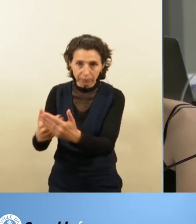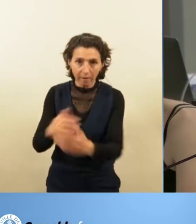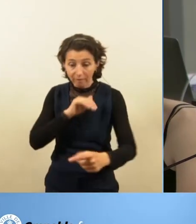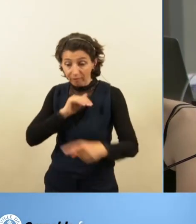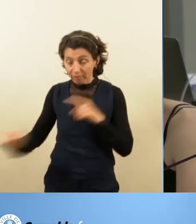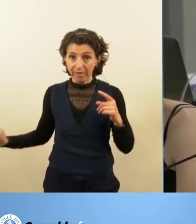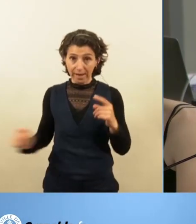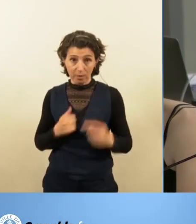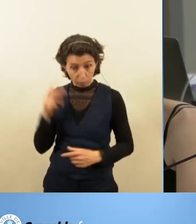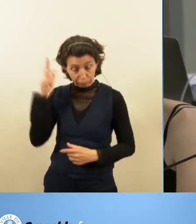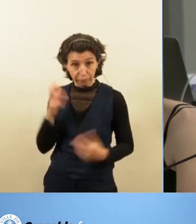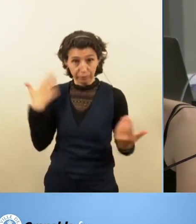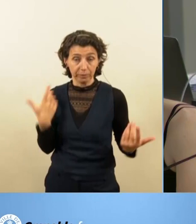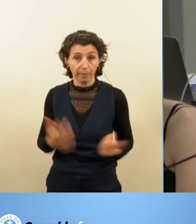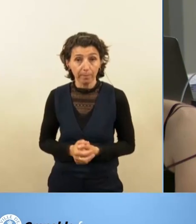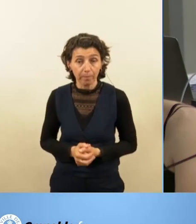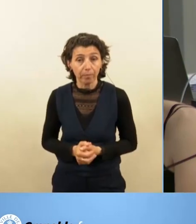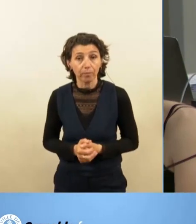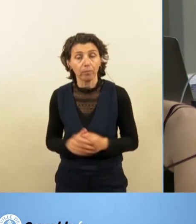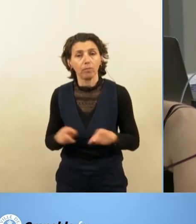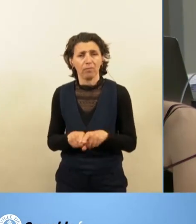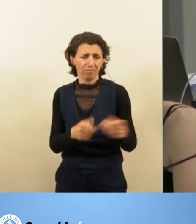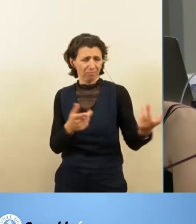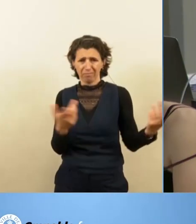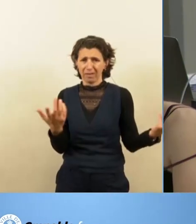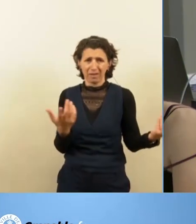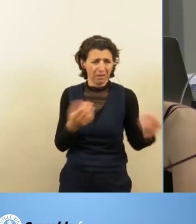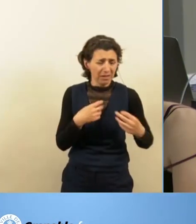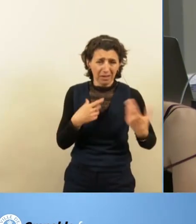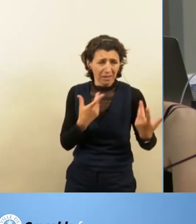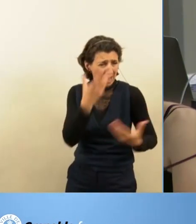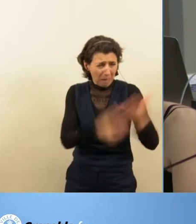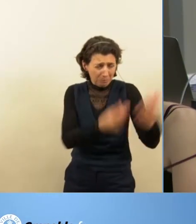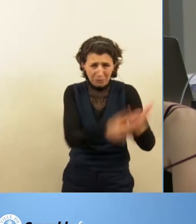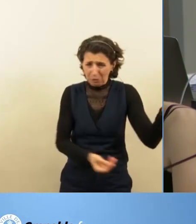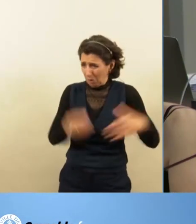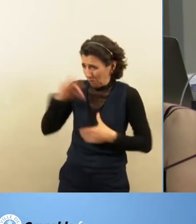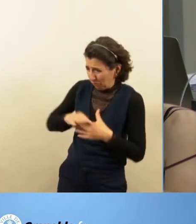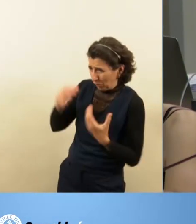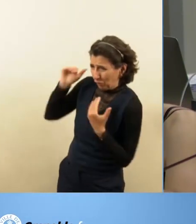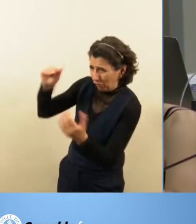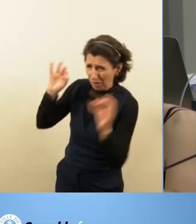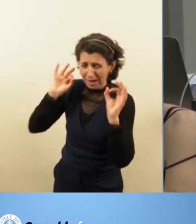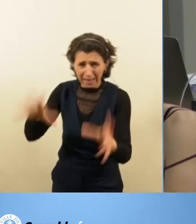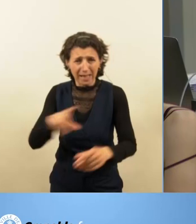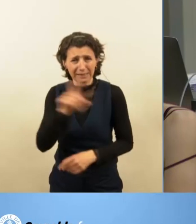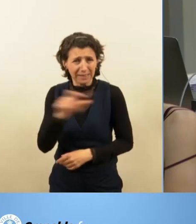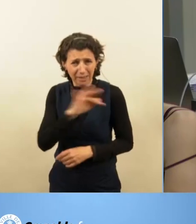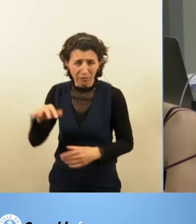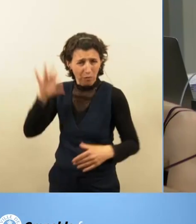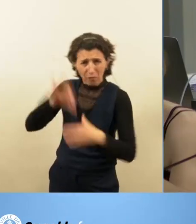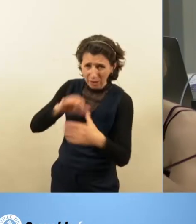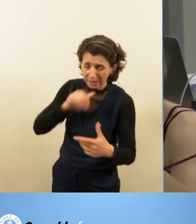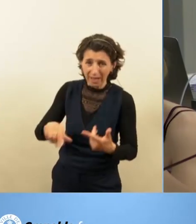irresponsable sur ces sujets là vous êtes les grands absents vous ne votez ni veut ni ZFE Vous contestez le PPA